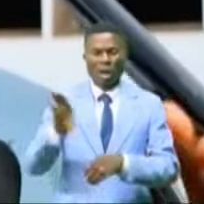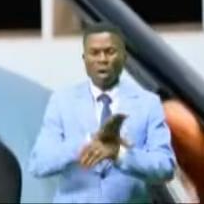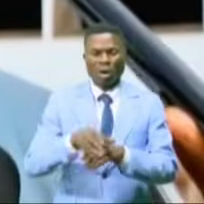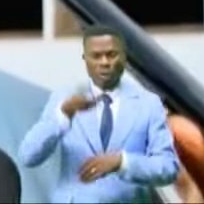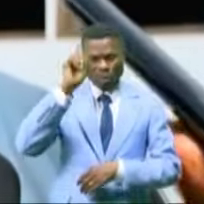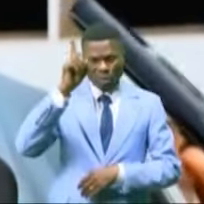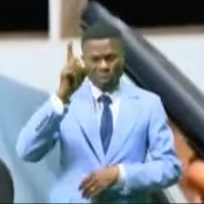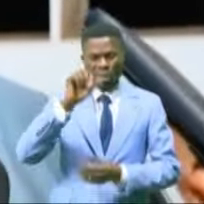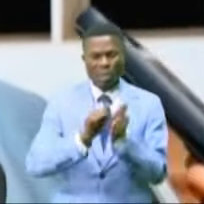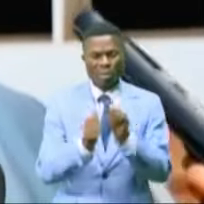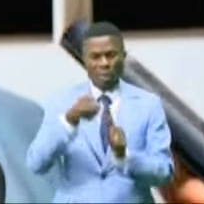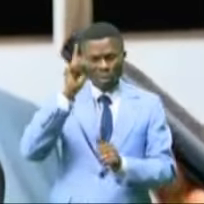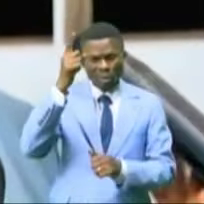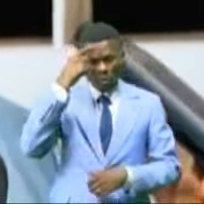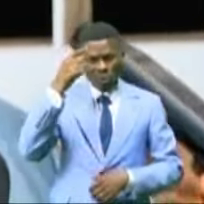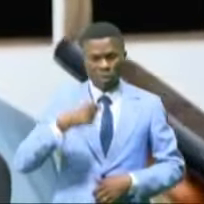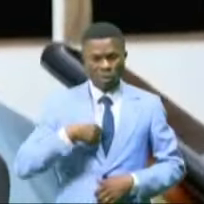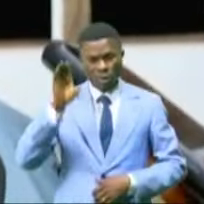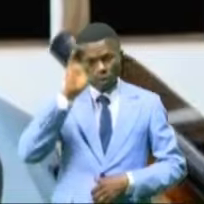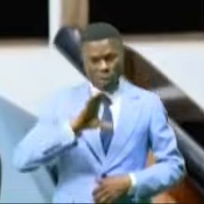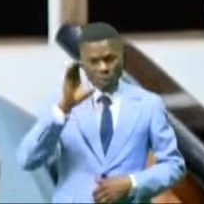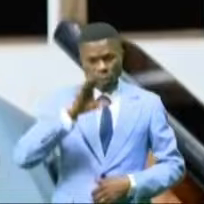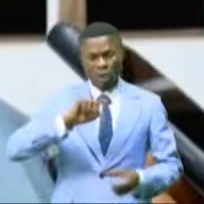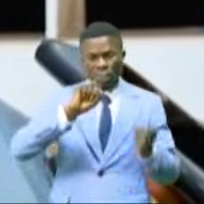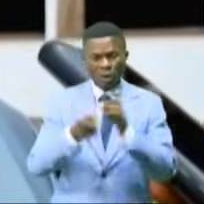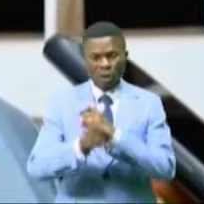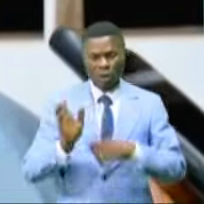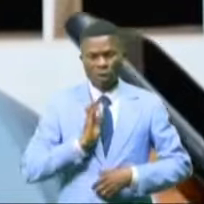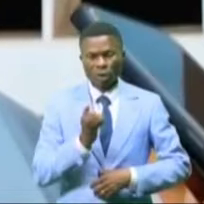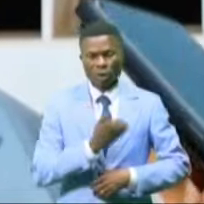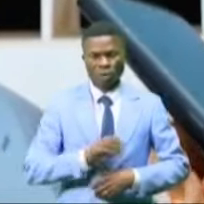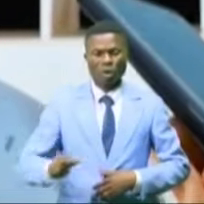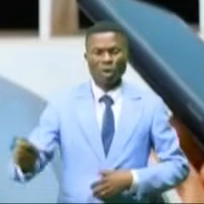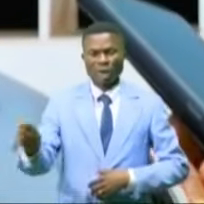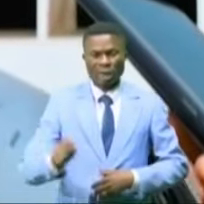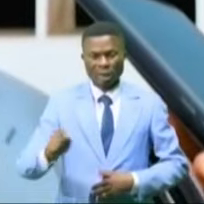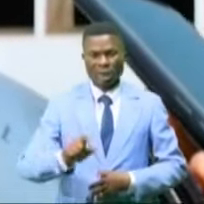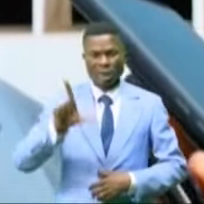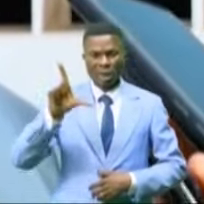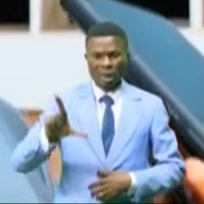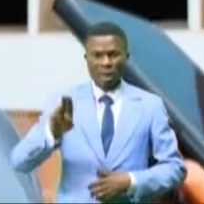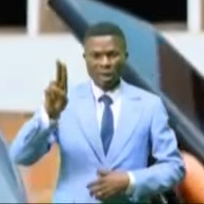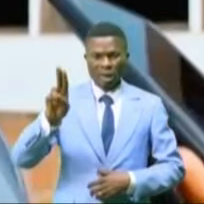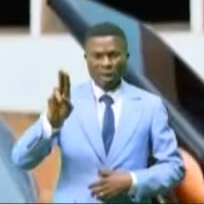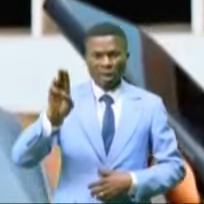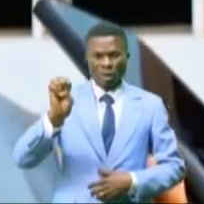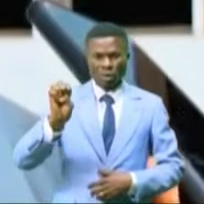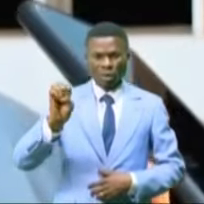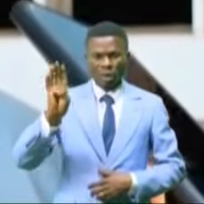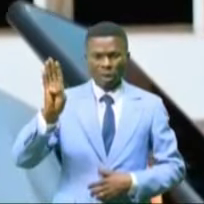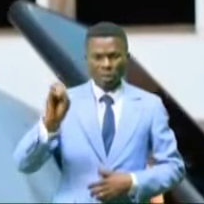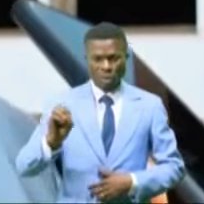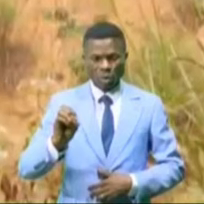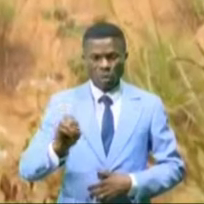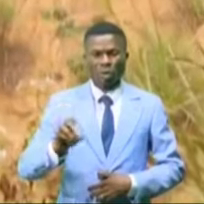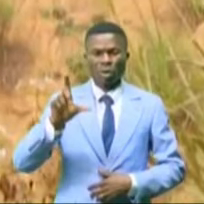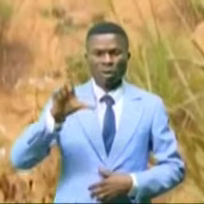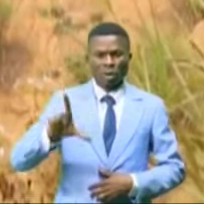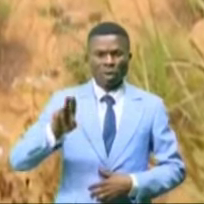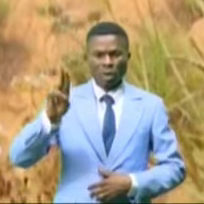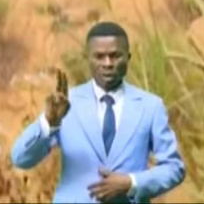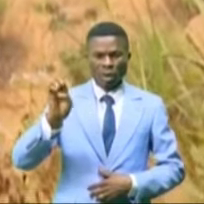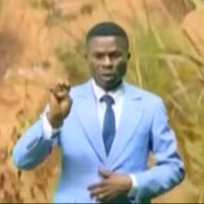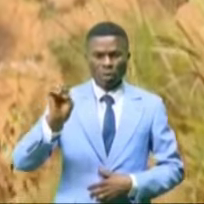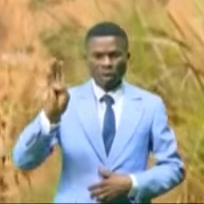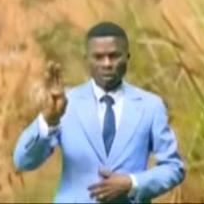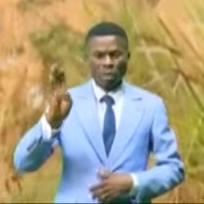le moment, je cherche à moderniser maintenant notre territoire de Luebo. Tout ce que moi je connais, qu'à Luebo, il y avait beaucoup de